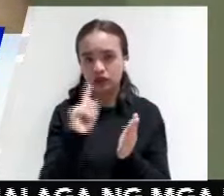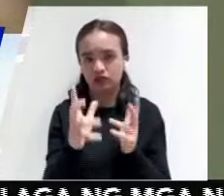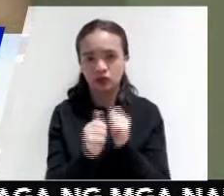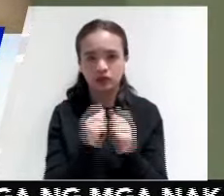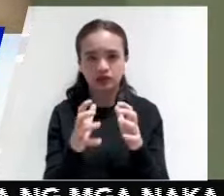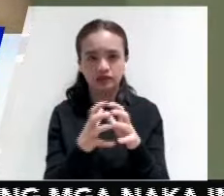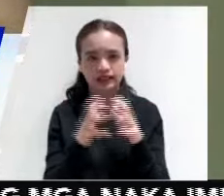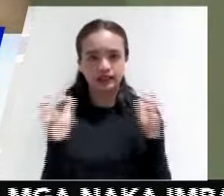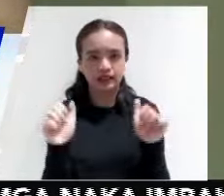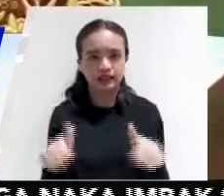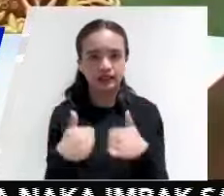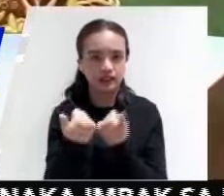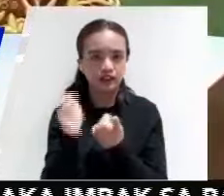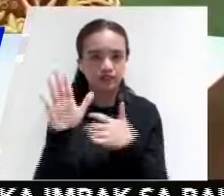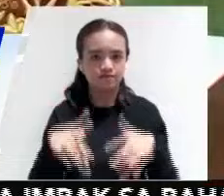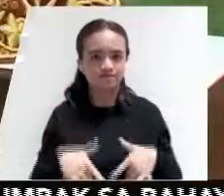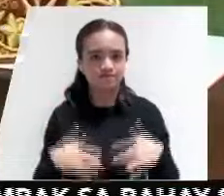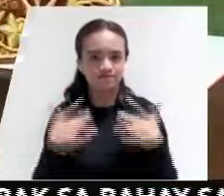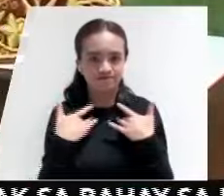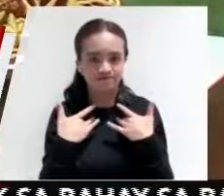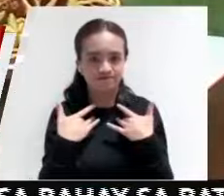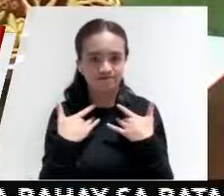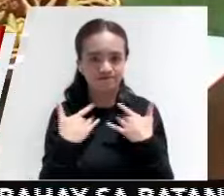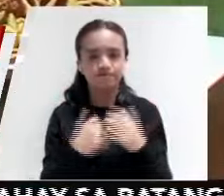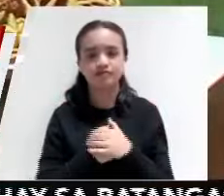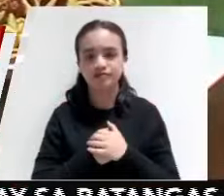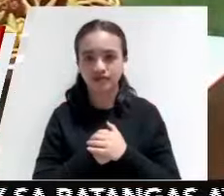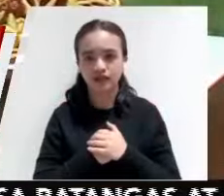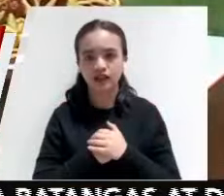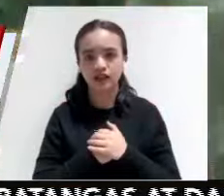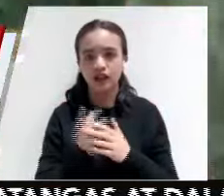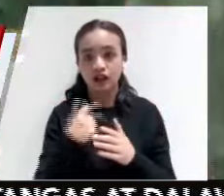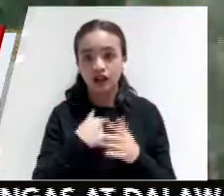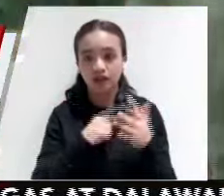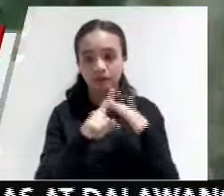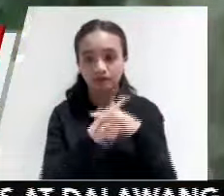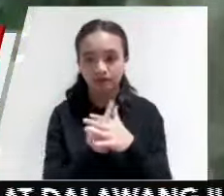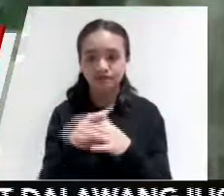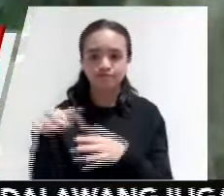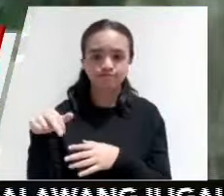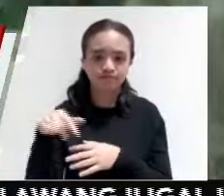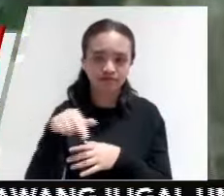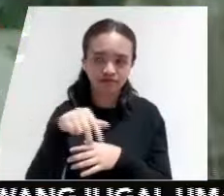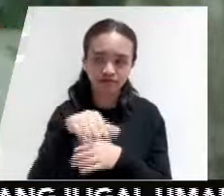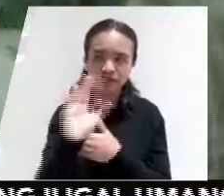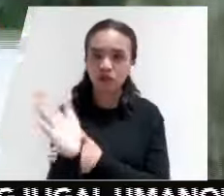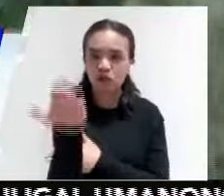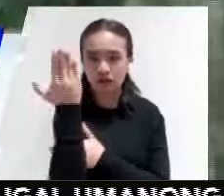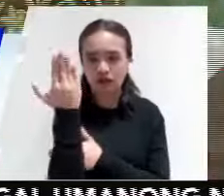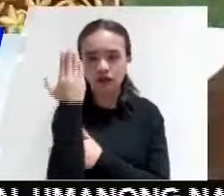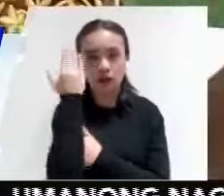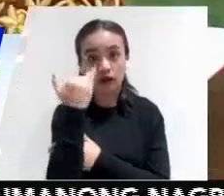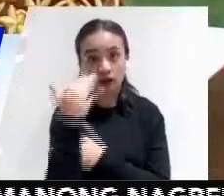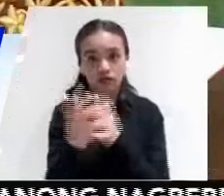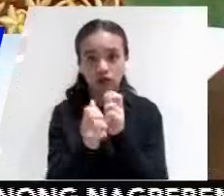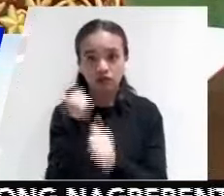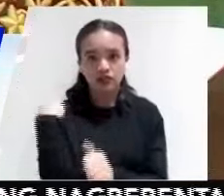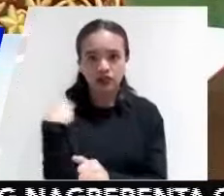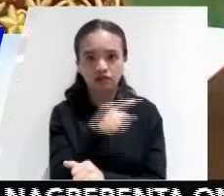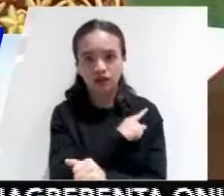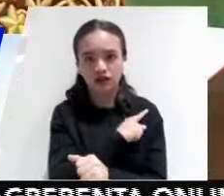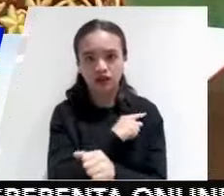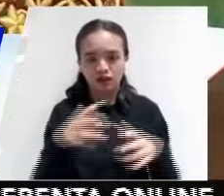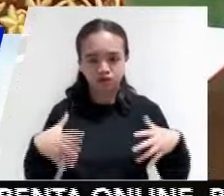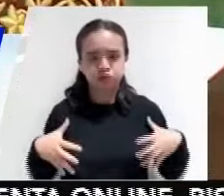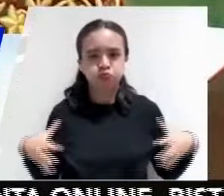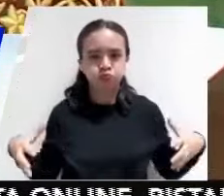kanilang buhay pamamanata. Nagsimula na akong maglakad-lakad sa umaga. Kasi karamihan sa amin, nagsitaba na. Binibigyan po